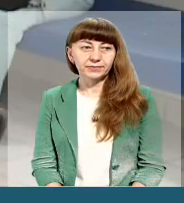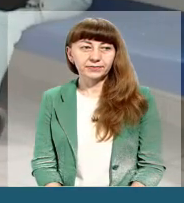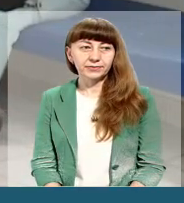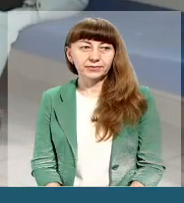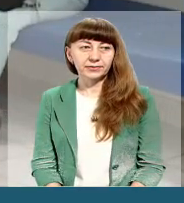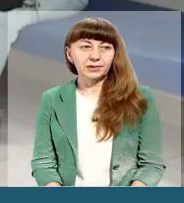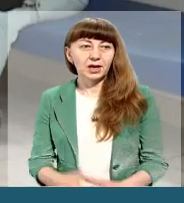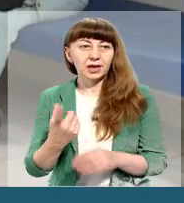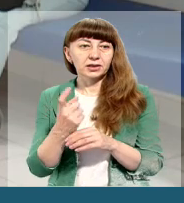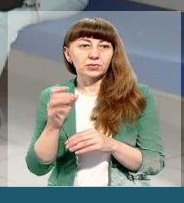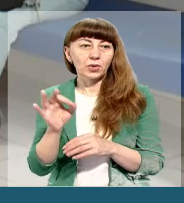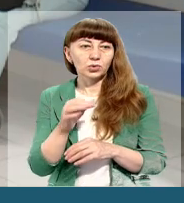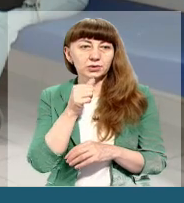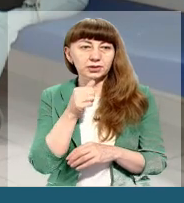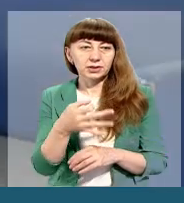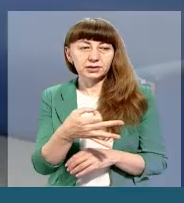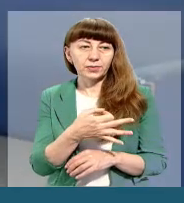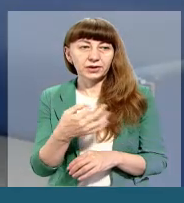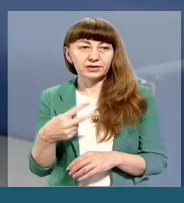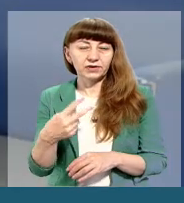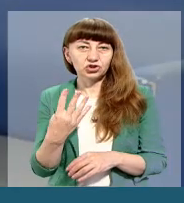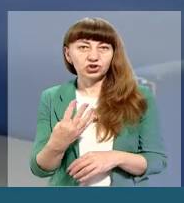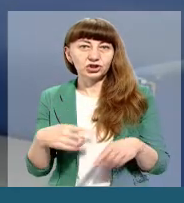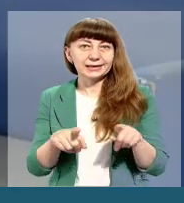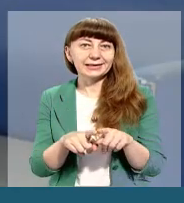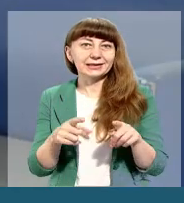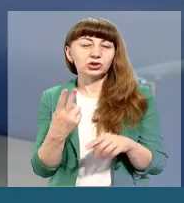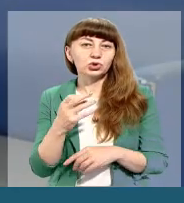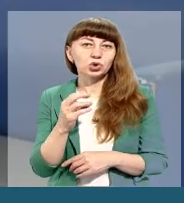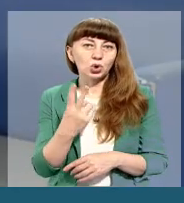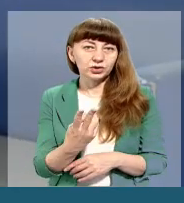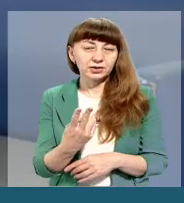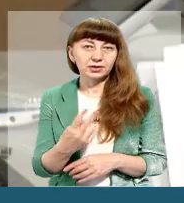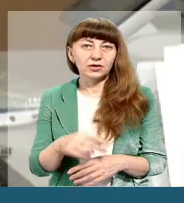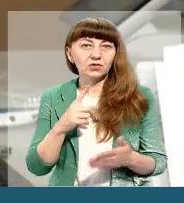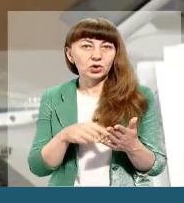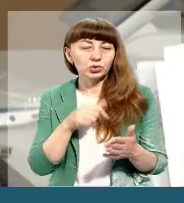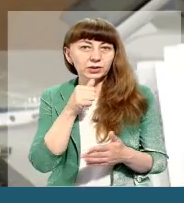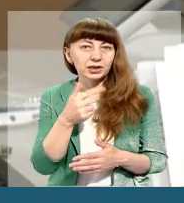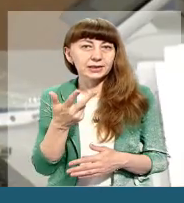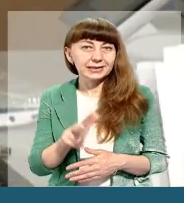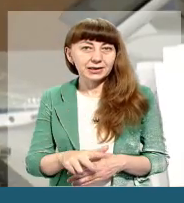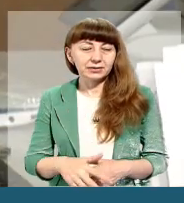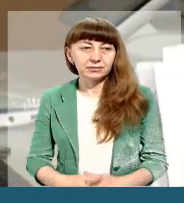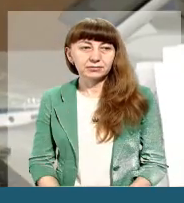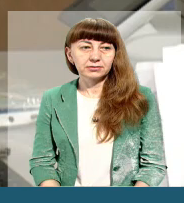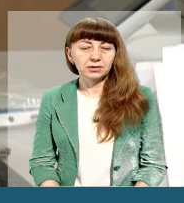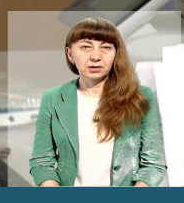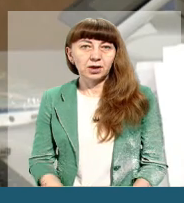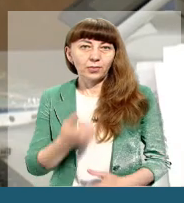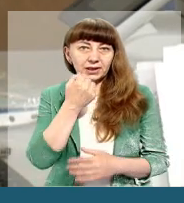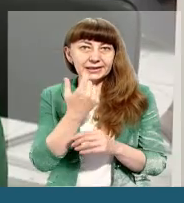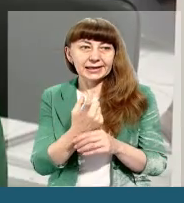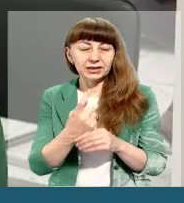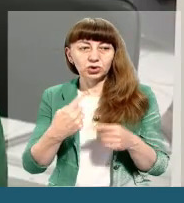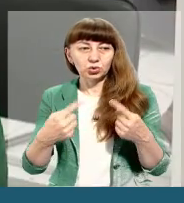таңда Қостанай облысында осындай орталықтың 24-ті жұмыс істейді, ал қала бойынша 3-і бар. Цифрлық Қазақстан және өзге де мемлекеттік